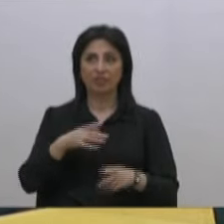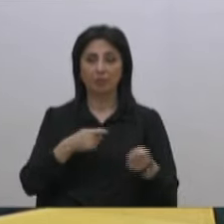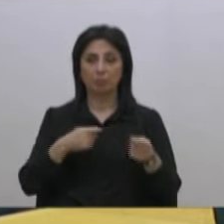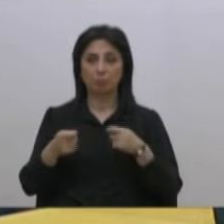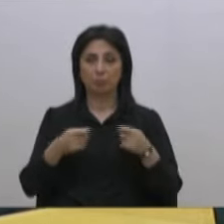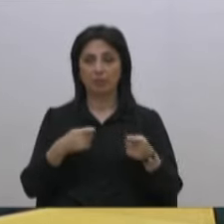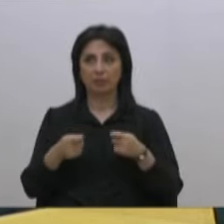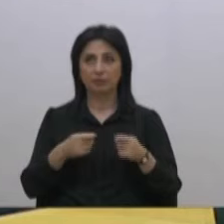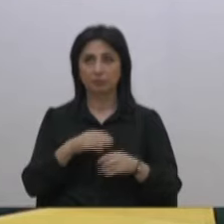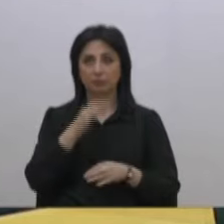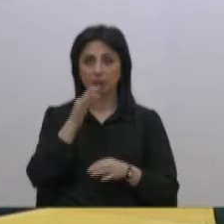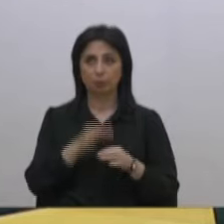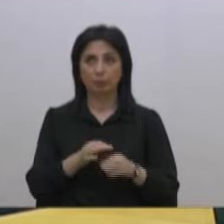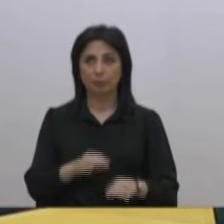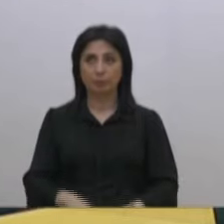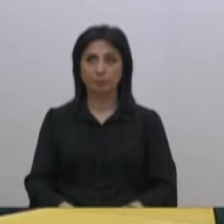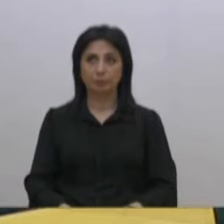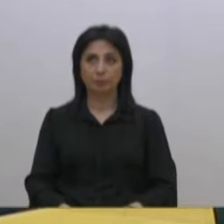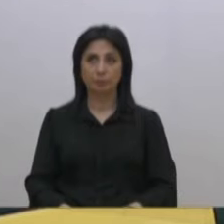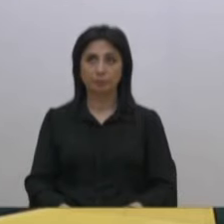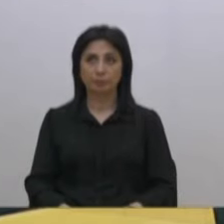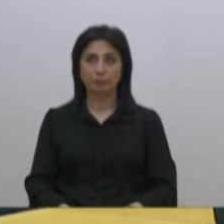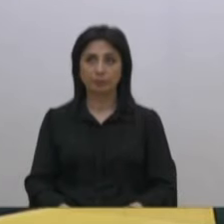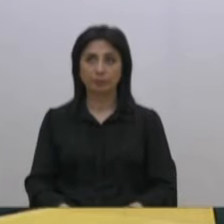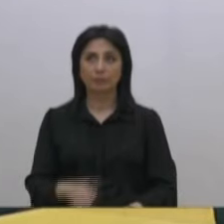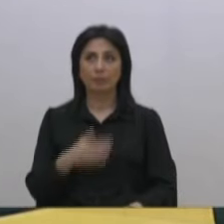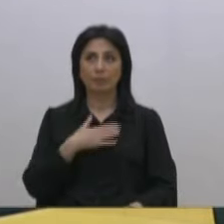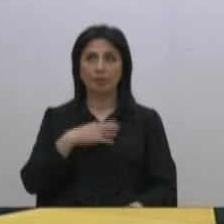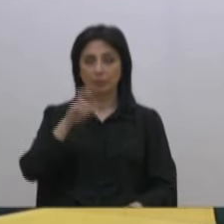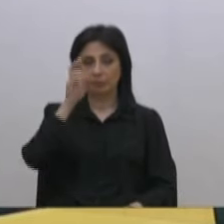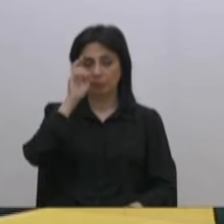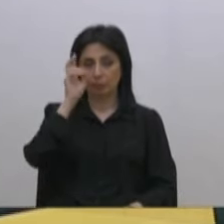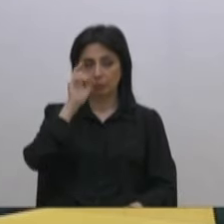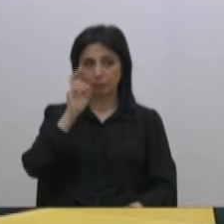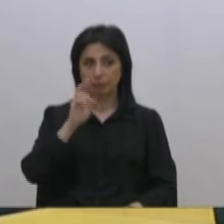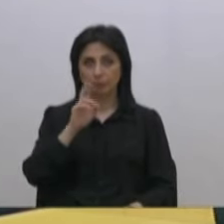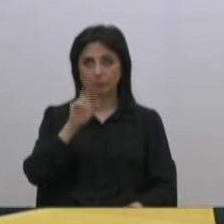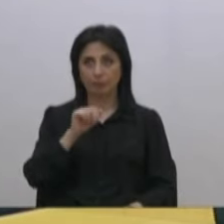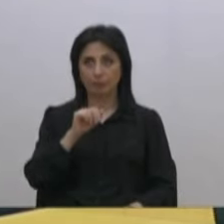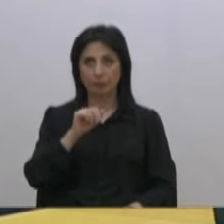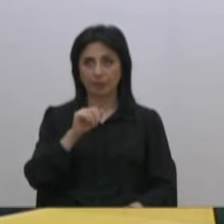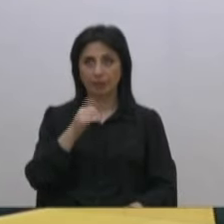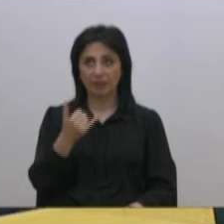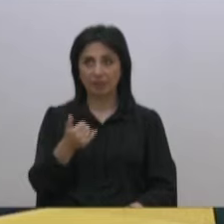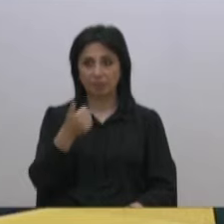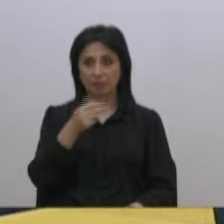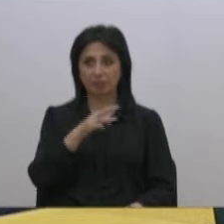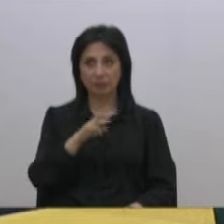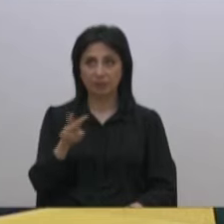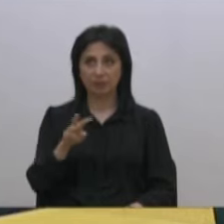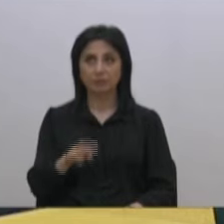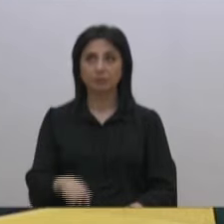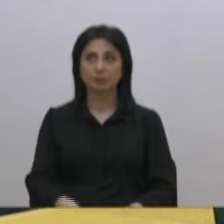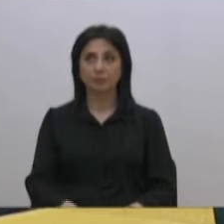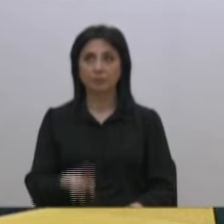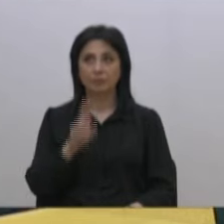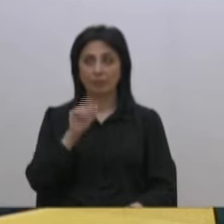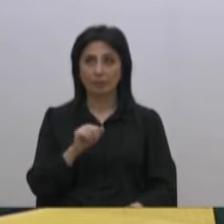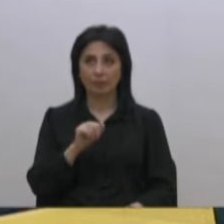მართვის პასუხისგებლობა. ჩვენმა მთავრობამ და დღეს პრემიერ-მინისტრი